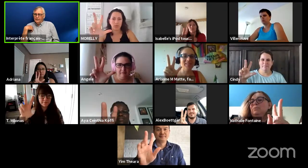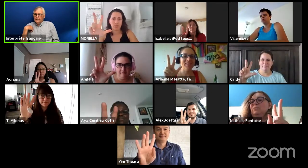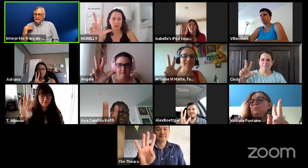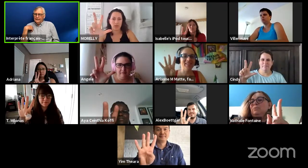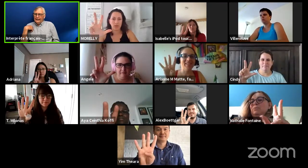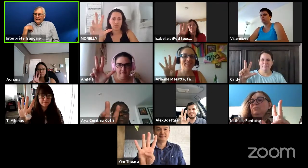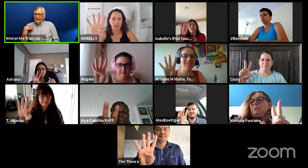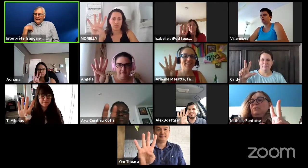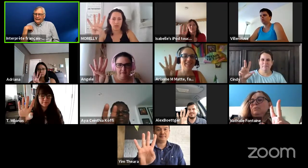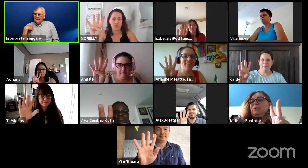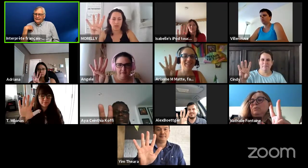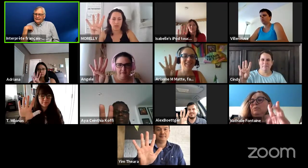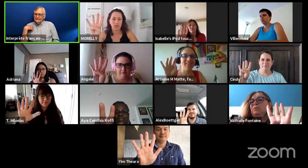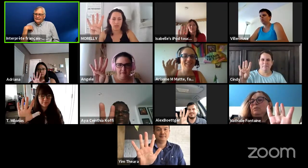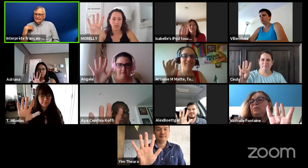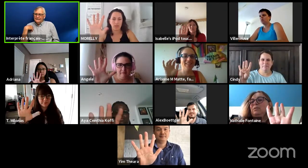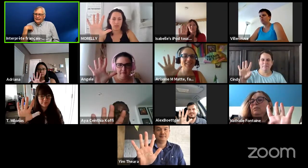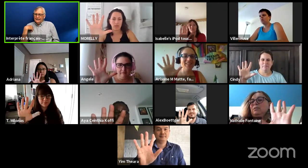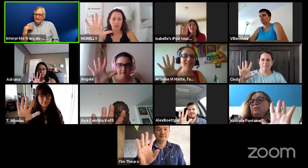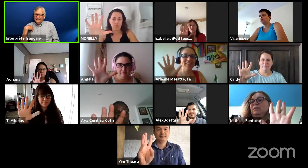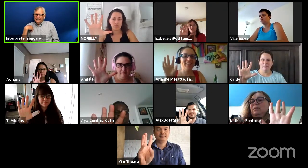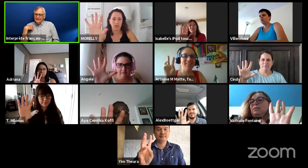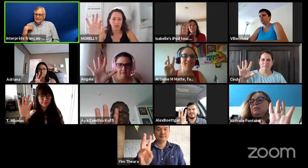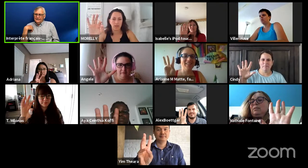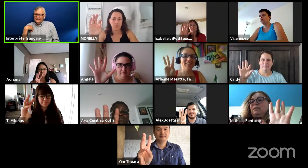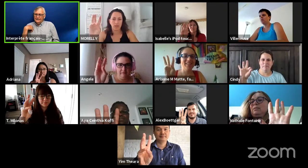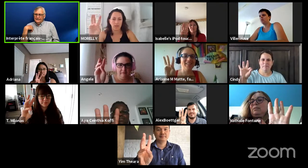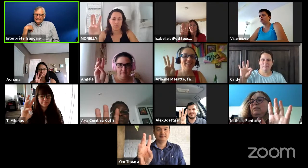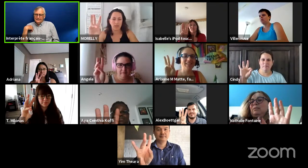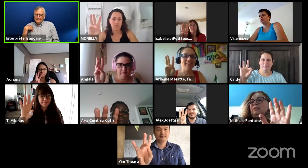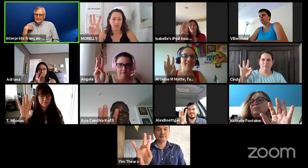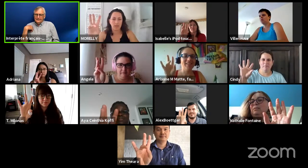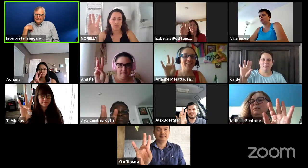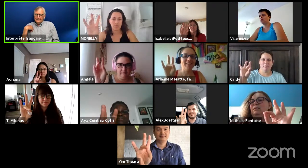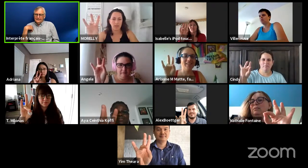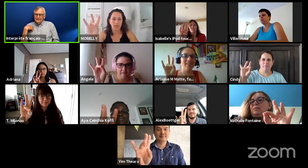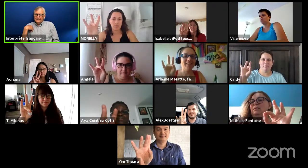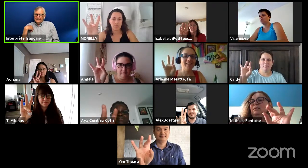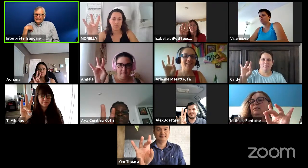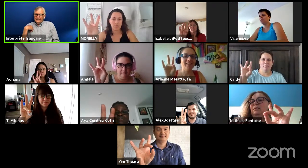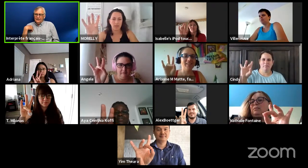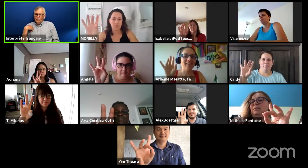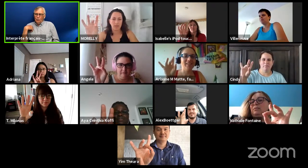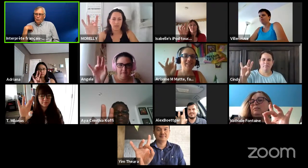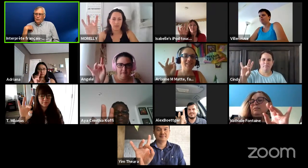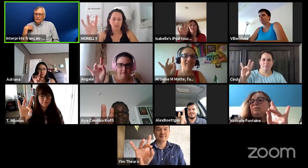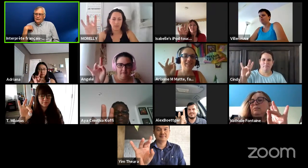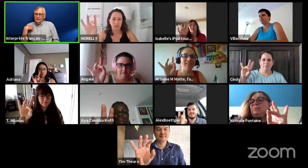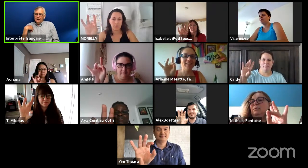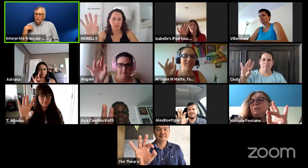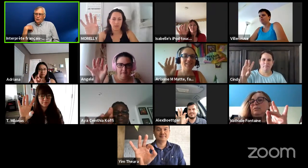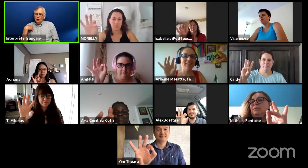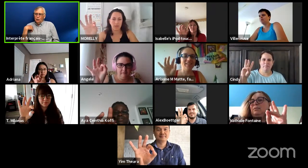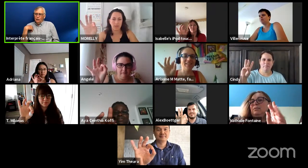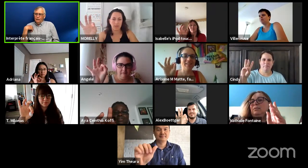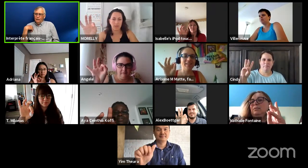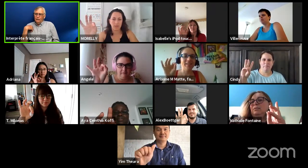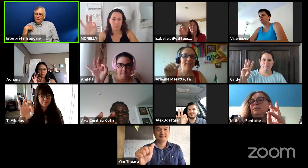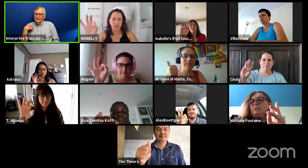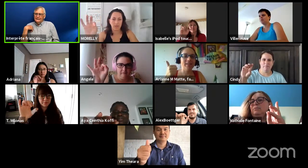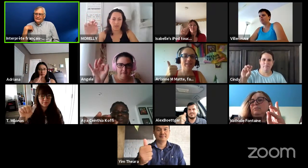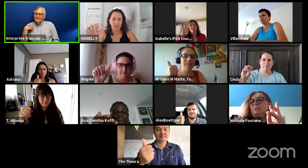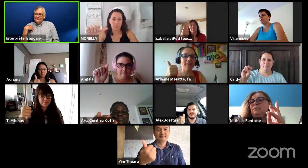3, 4, 5, 6, 7, 8,